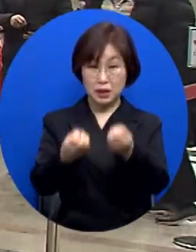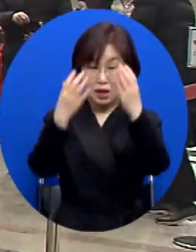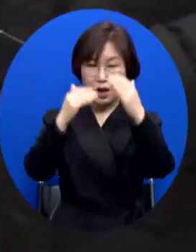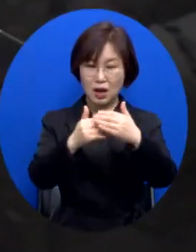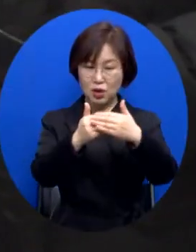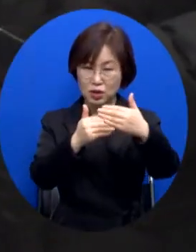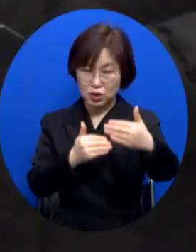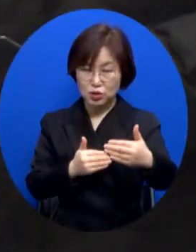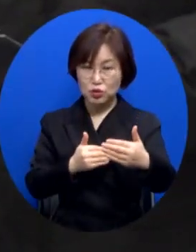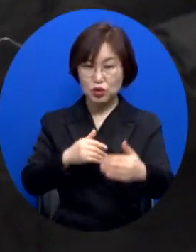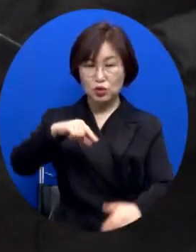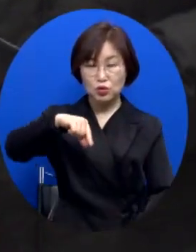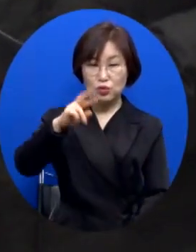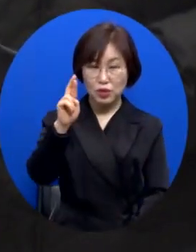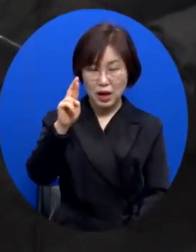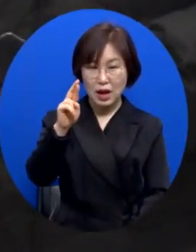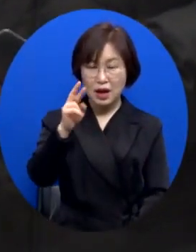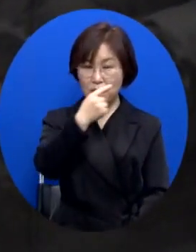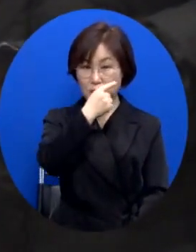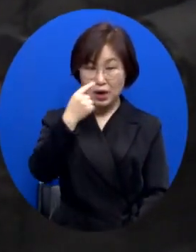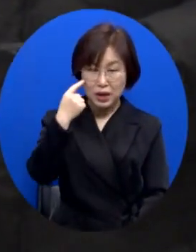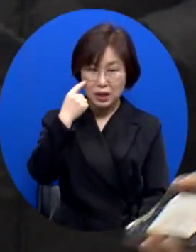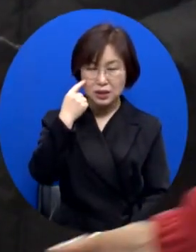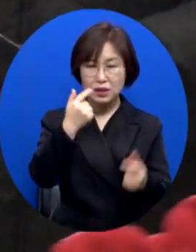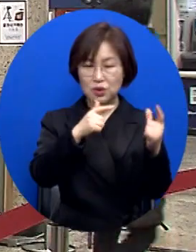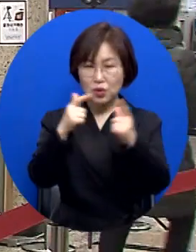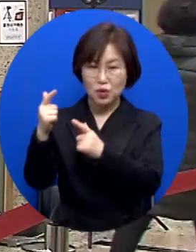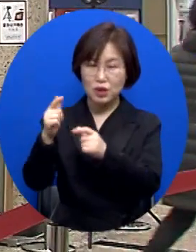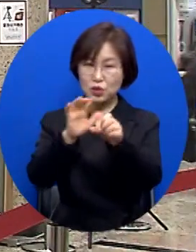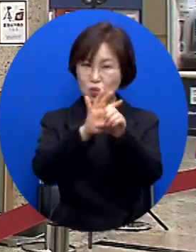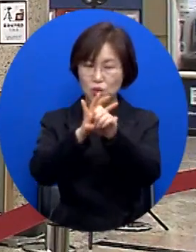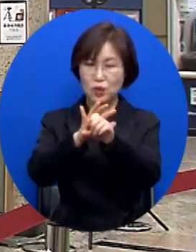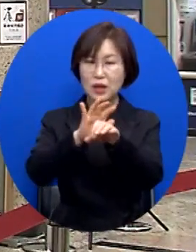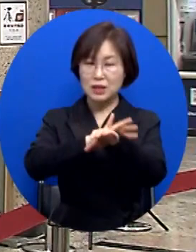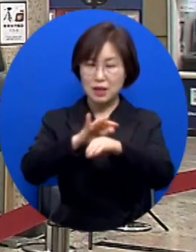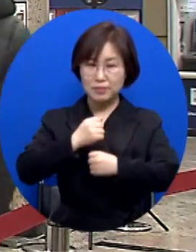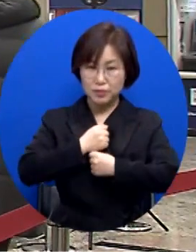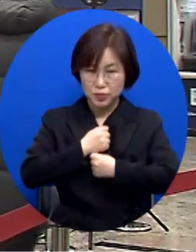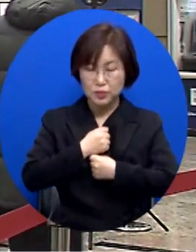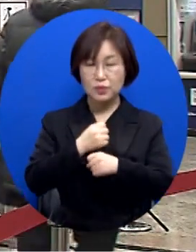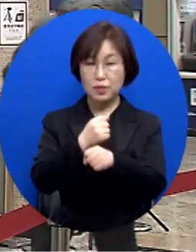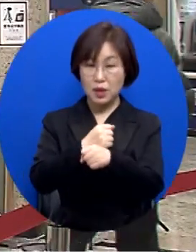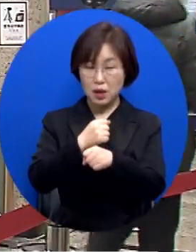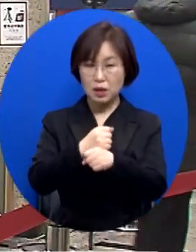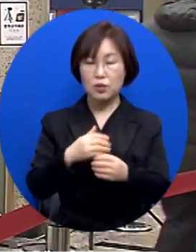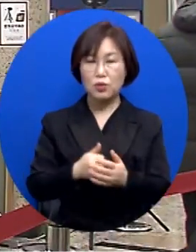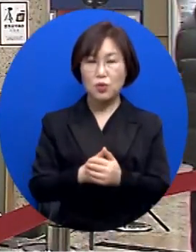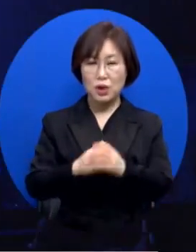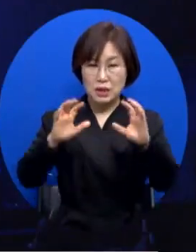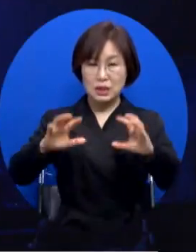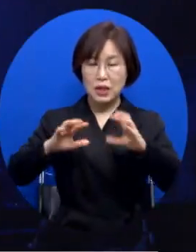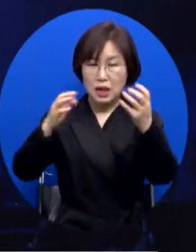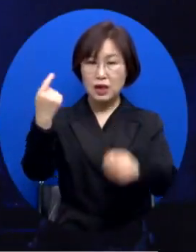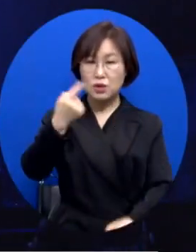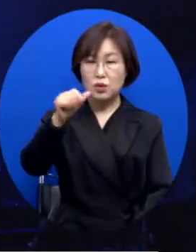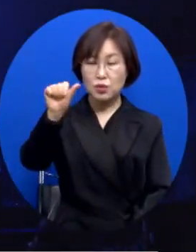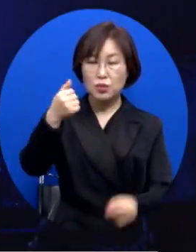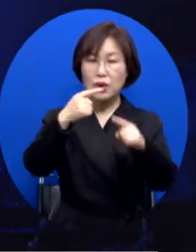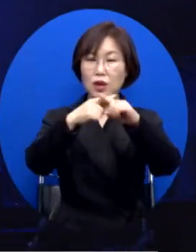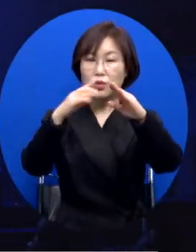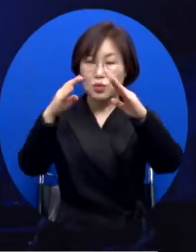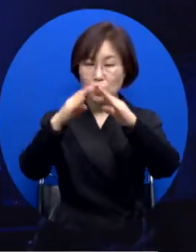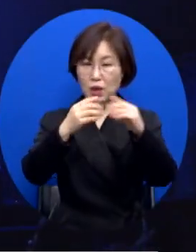두기와 QR코드 인증 등 코로나19 방역수칙을 준수하며 진행됐고 전 세계 1,500여 개의